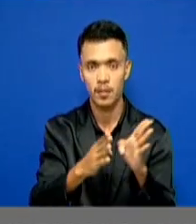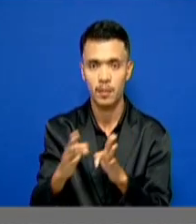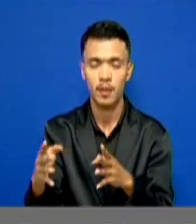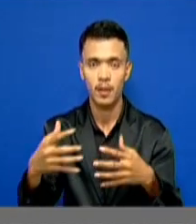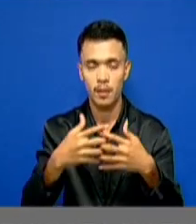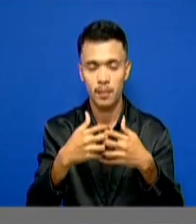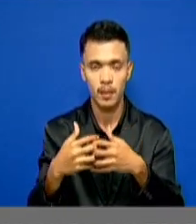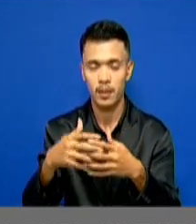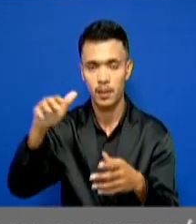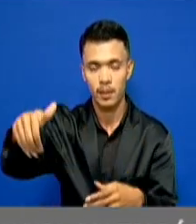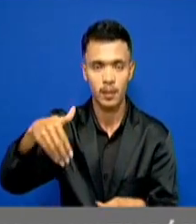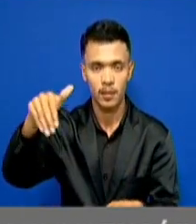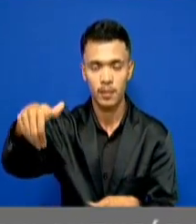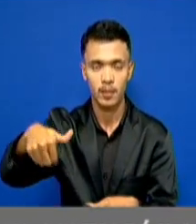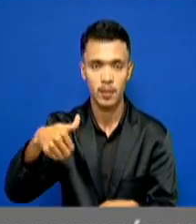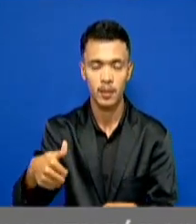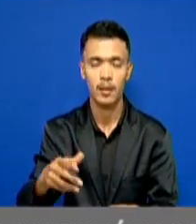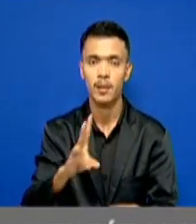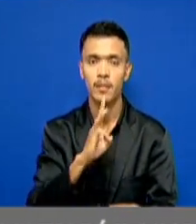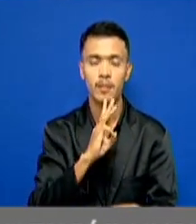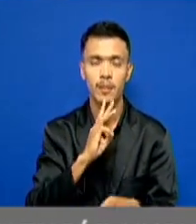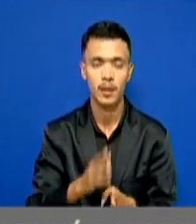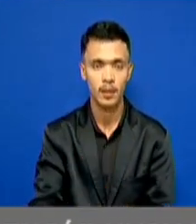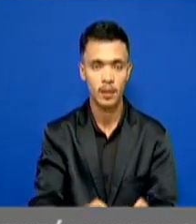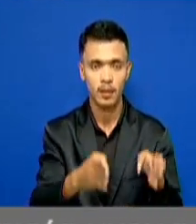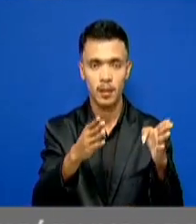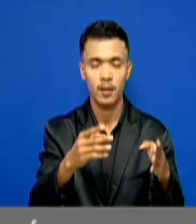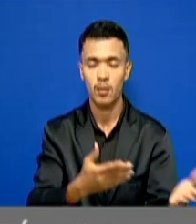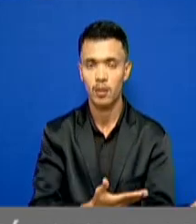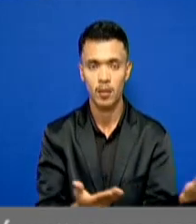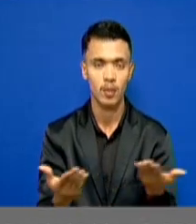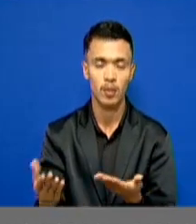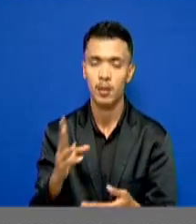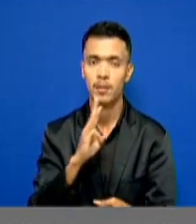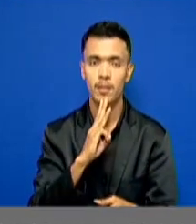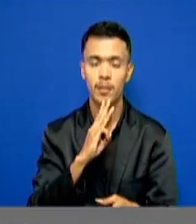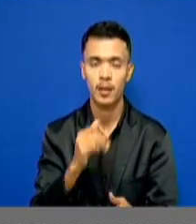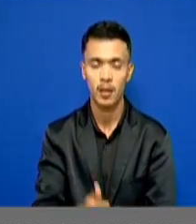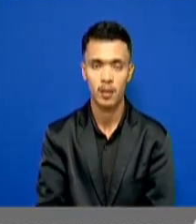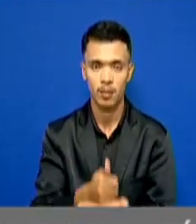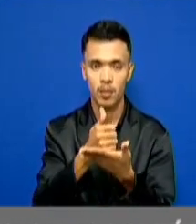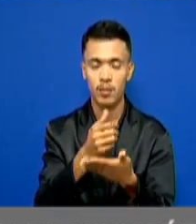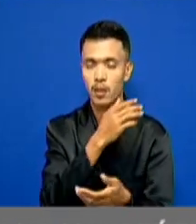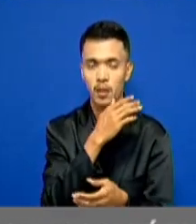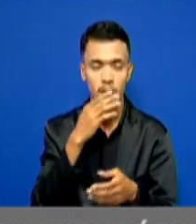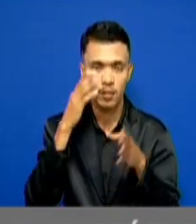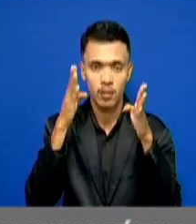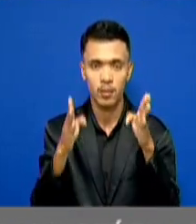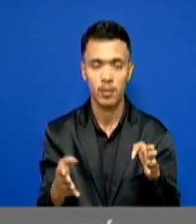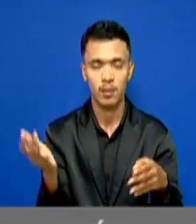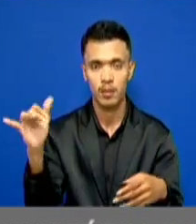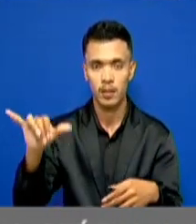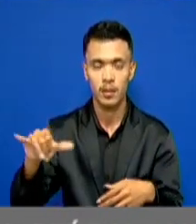máquina pesado atu ke irrigação ne hodi canaliza be atu nune bele facilita agricultor sira